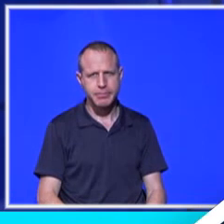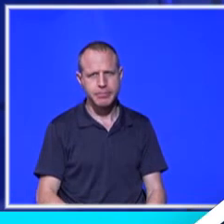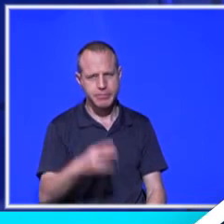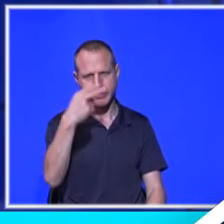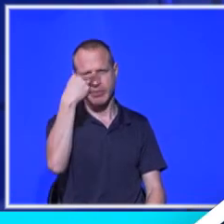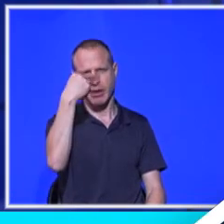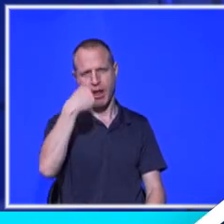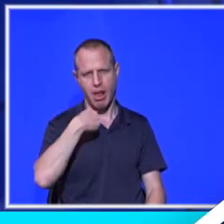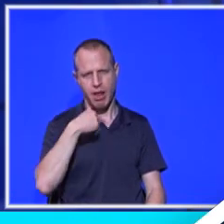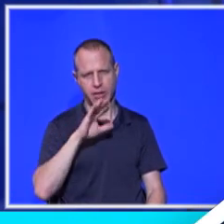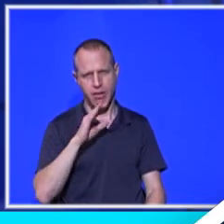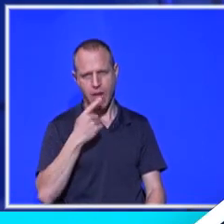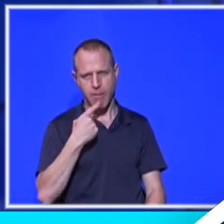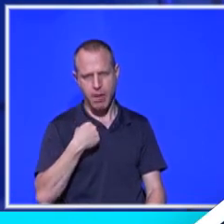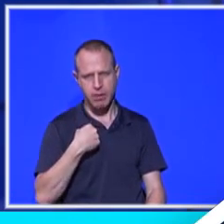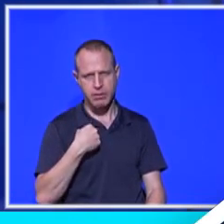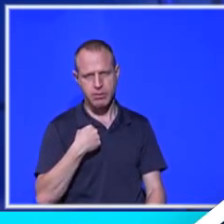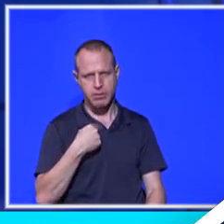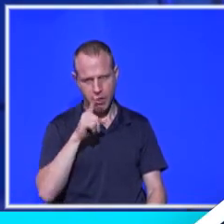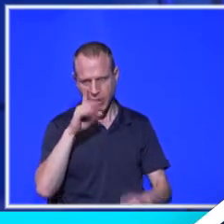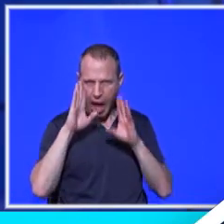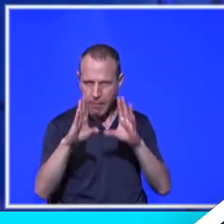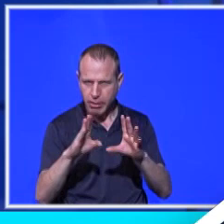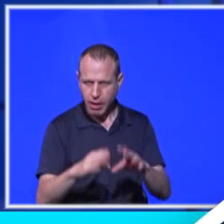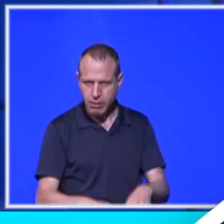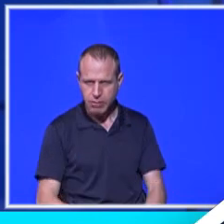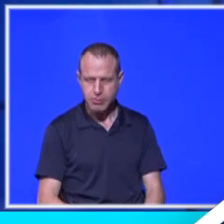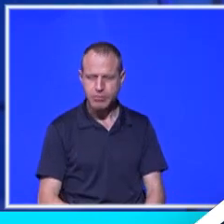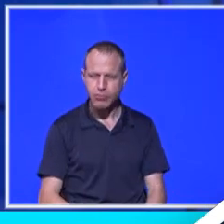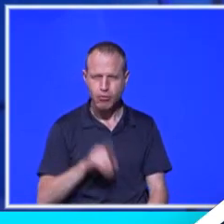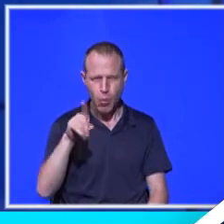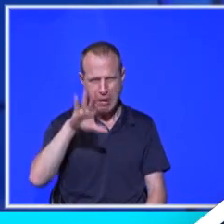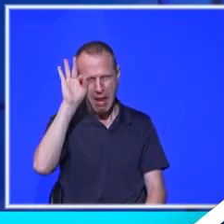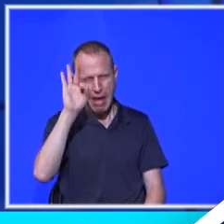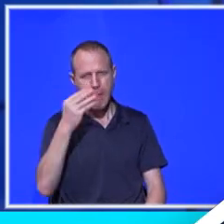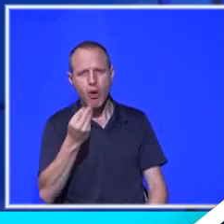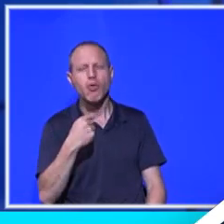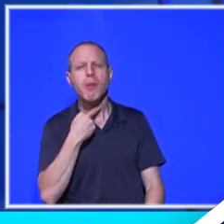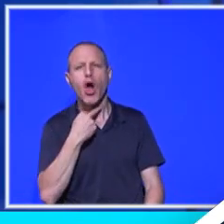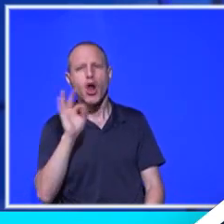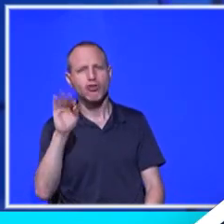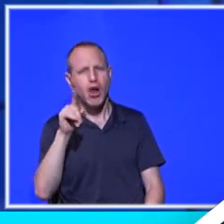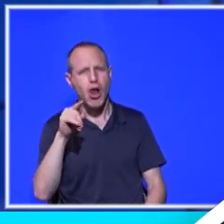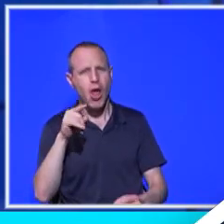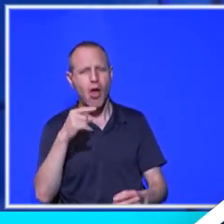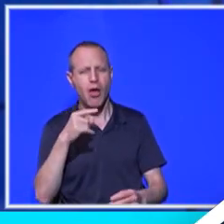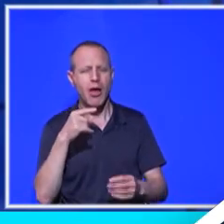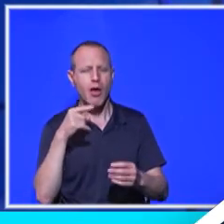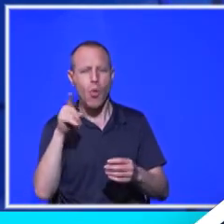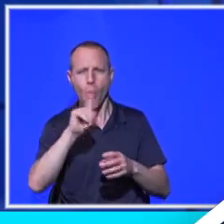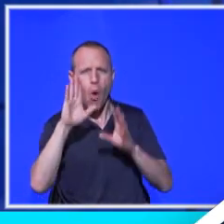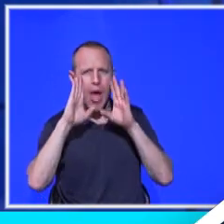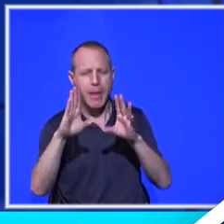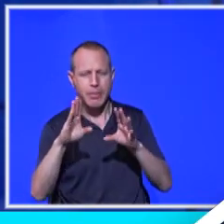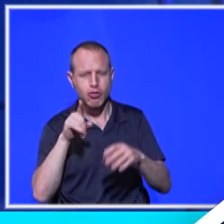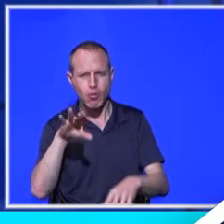מסתכל עליי ככה, הוא אמר לי, אתה האמנת? כאילו שהוא יבחר, כאילו משהו בקול שלו, אמרתי, הוא לא האמין. הוא לא האמין שהוא יבחר, וואו. לא,